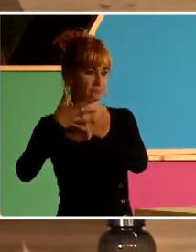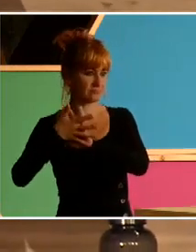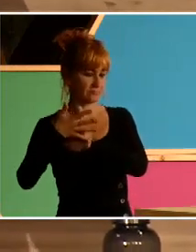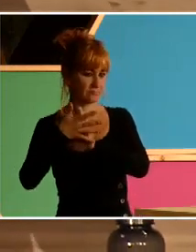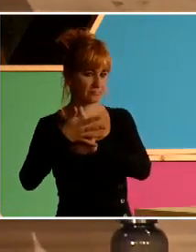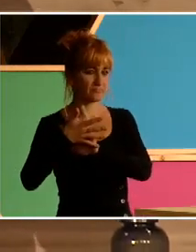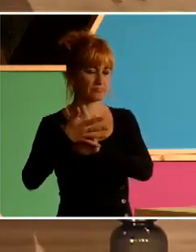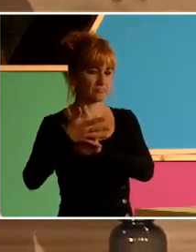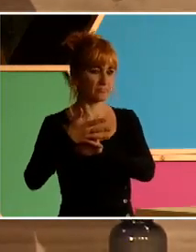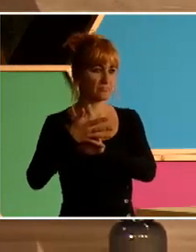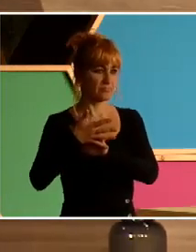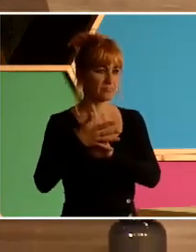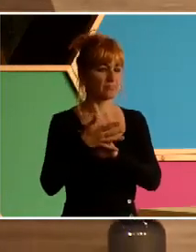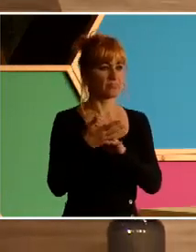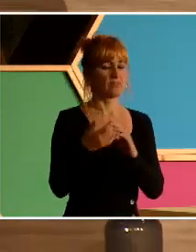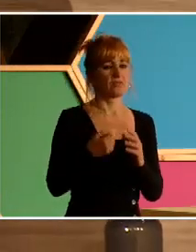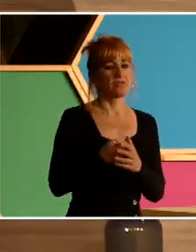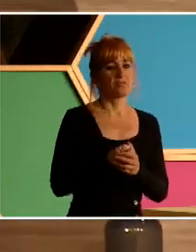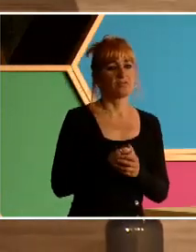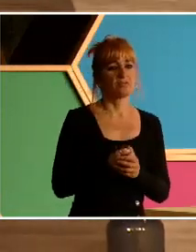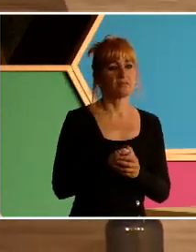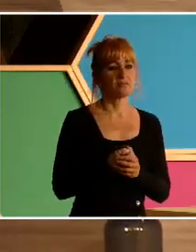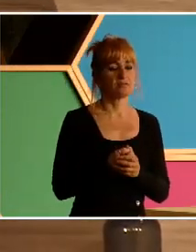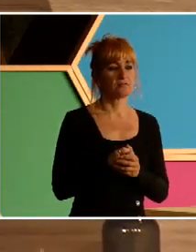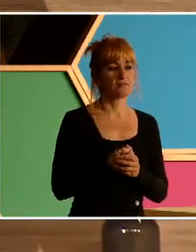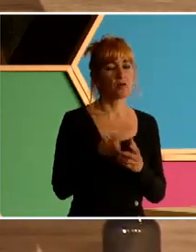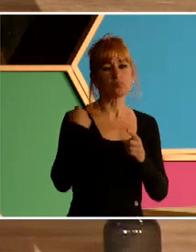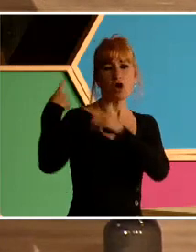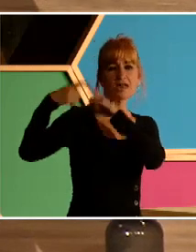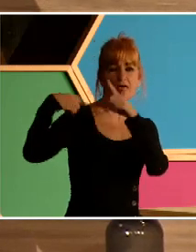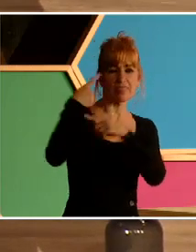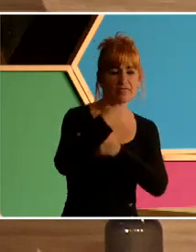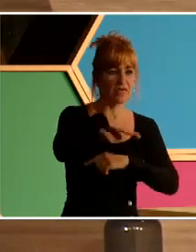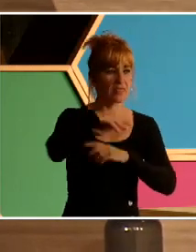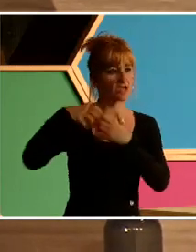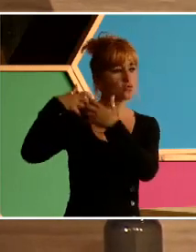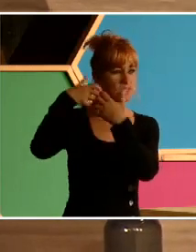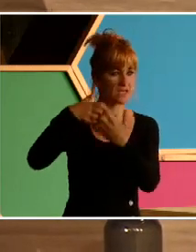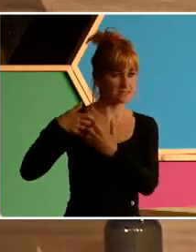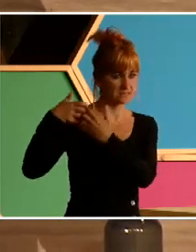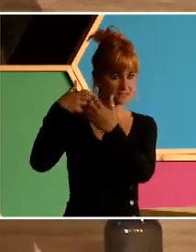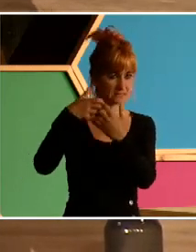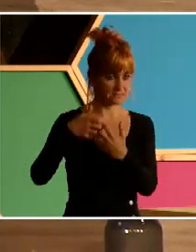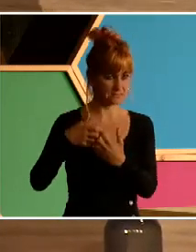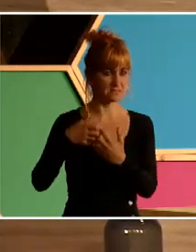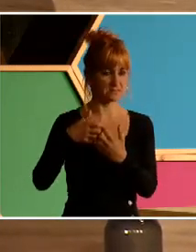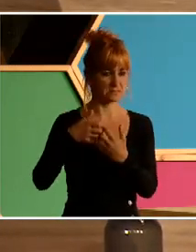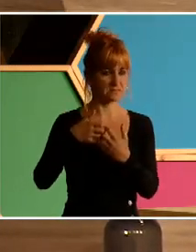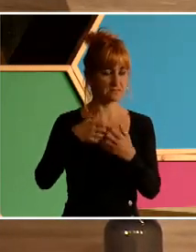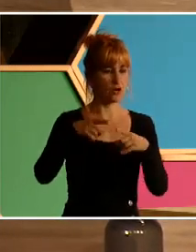també començat en l'anterior intervenció, d'aquest llegat de lluites que formen part del nostre